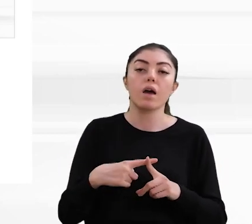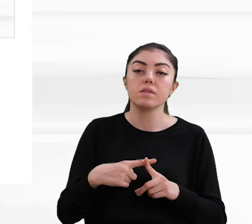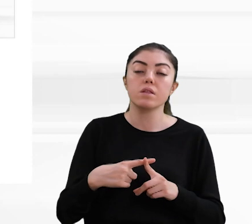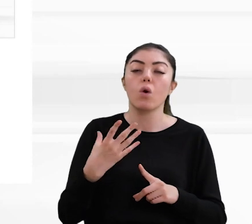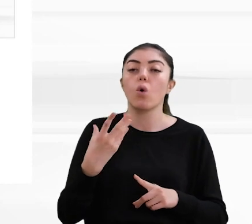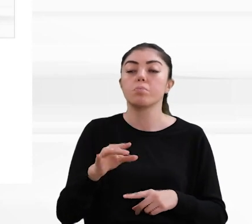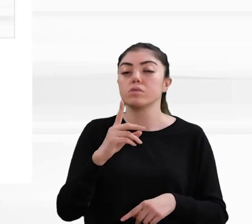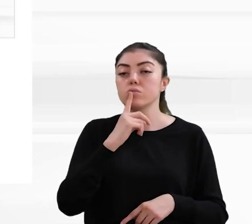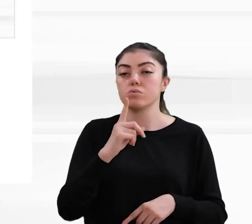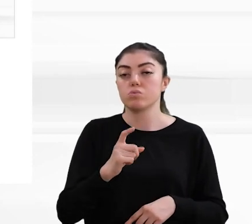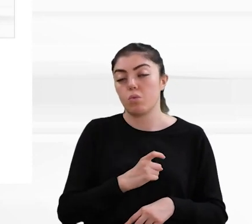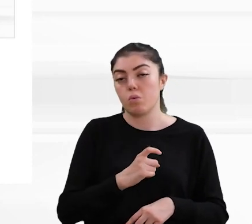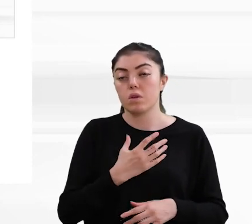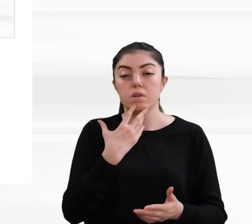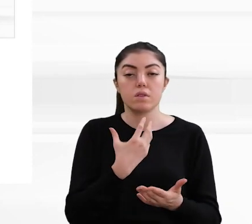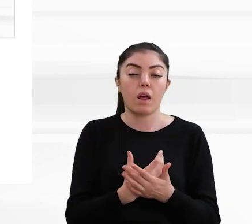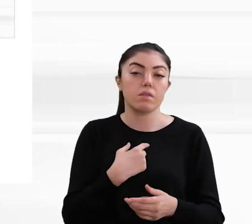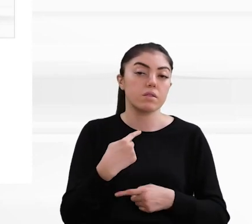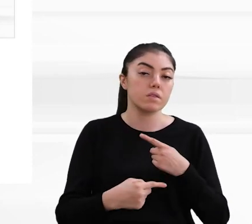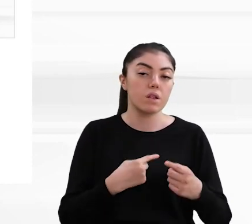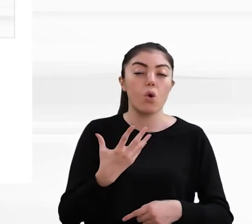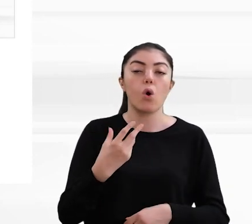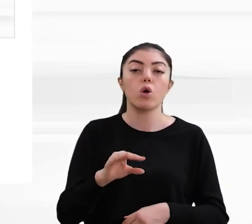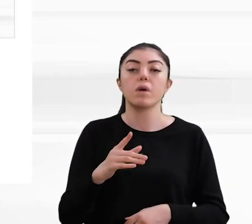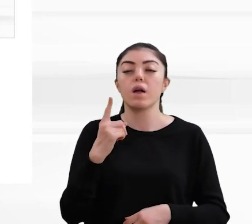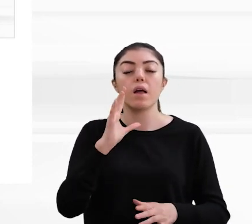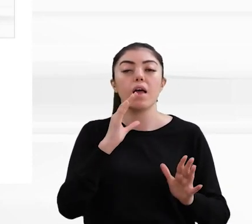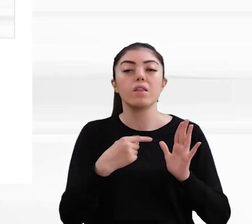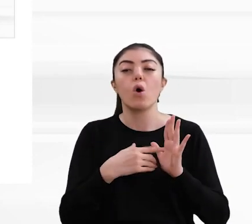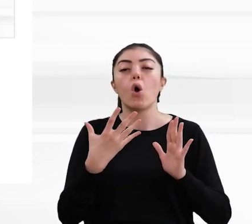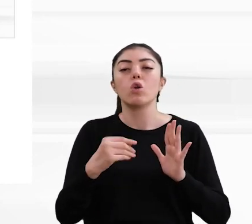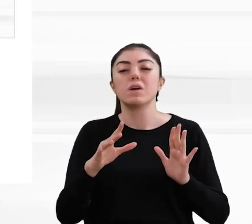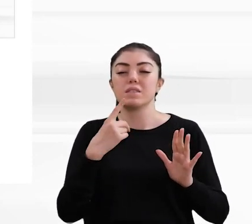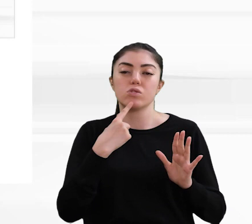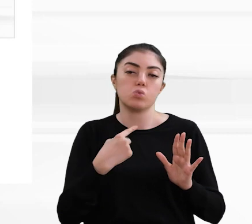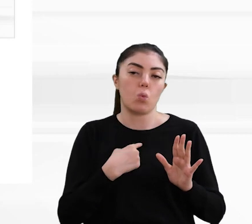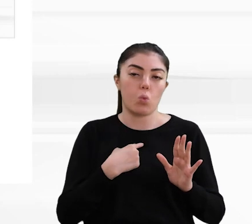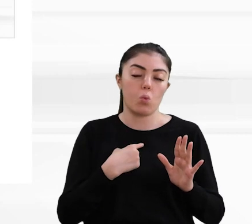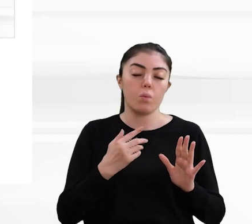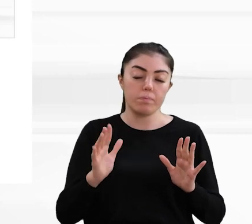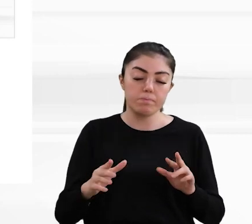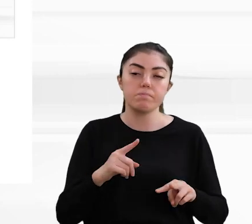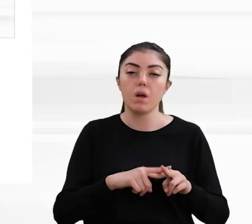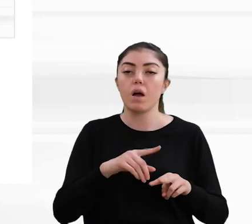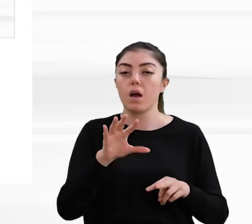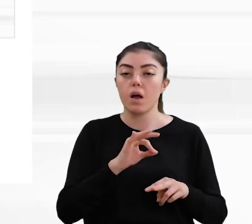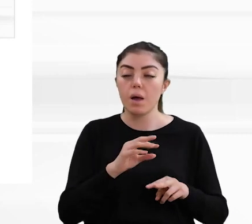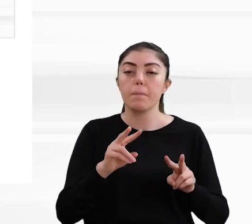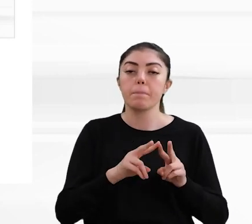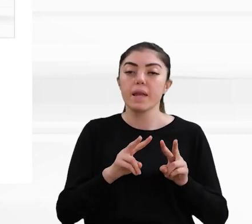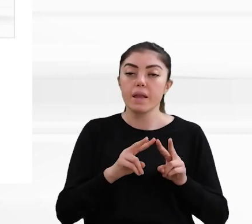olması beklenmez yani kalıtsal Varyasyon oluşması bitkisi olmasını istiyorum ya çeşitli A